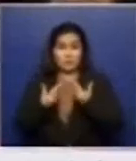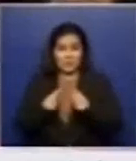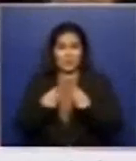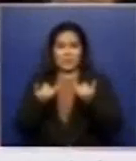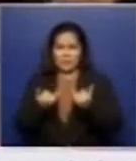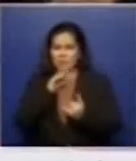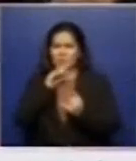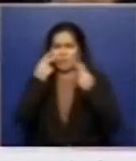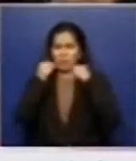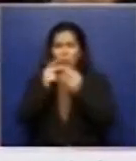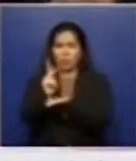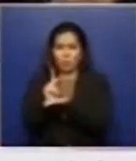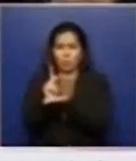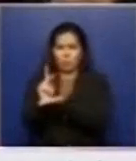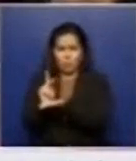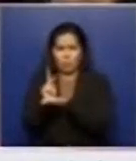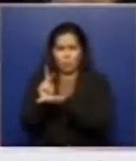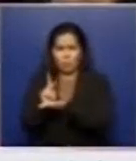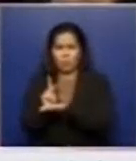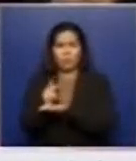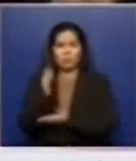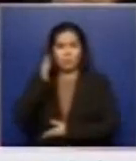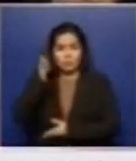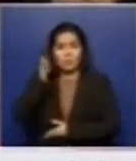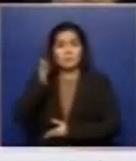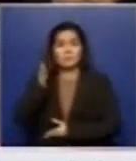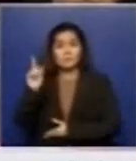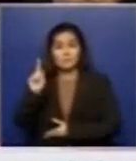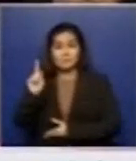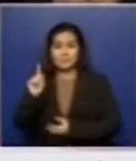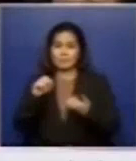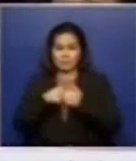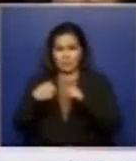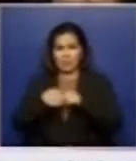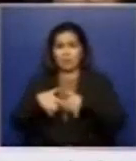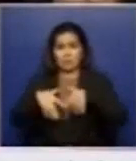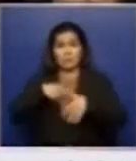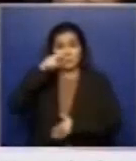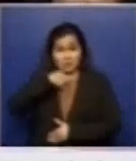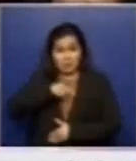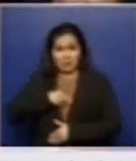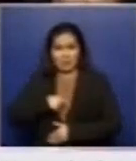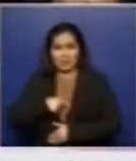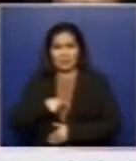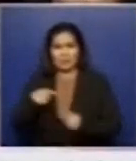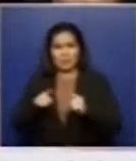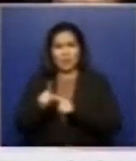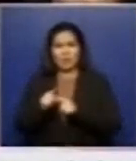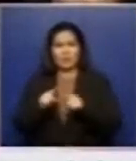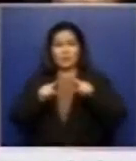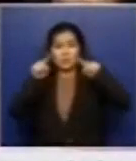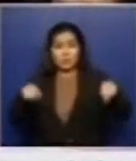กยังกู้แล้วก็กู้เนี่ยอีกไม่นานครับพี่น้องประชาชนคนไทยจะได้รับโฉนดคุดทองค